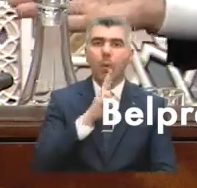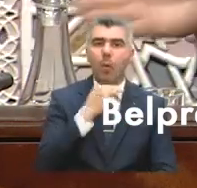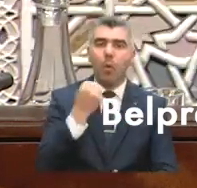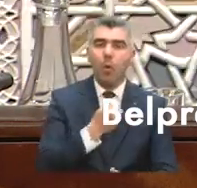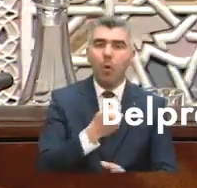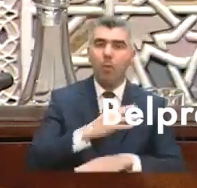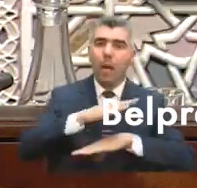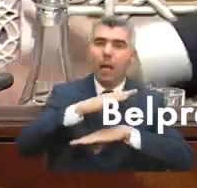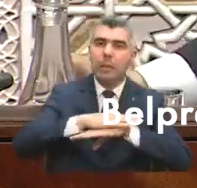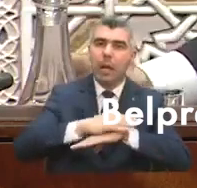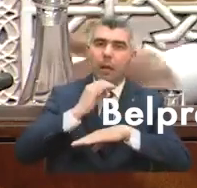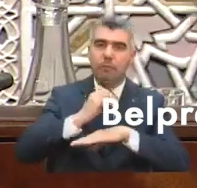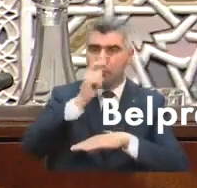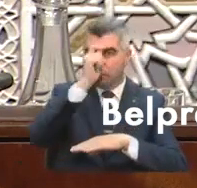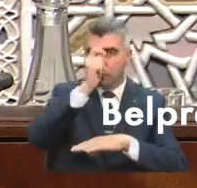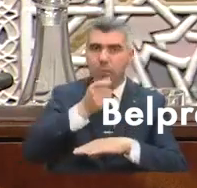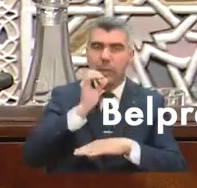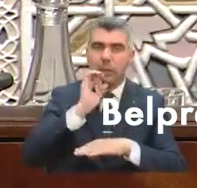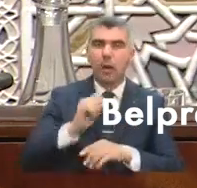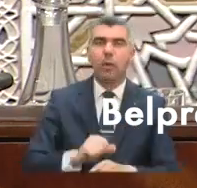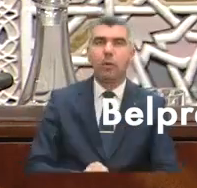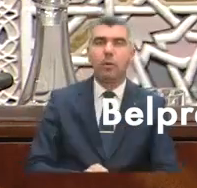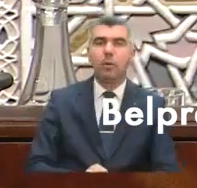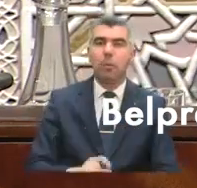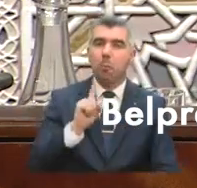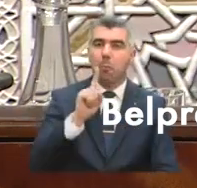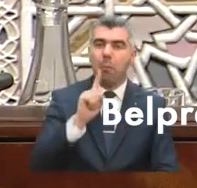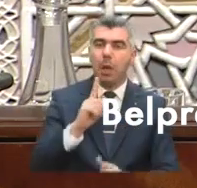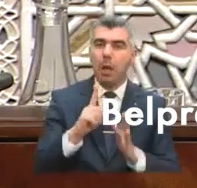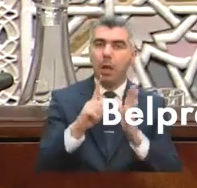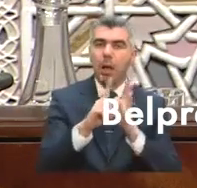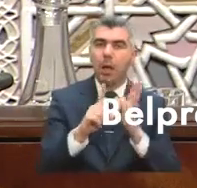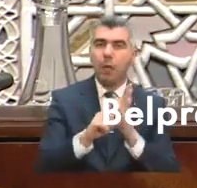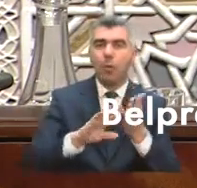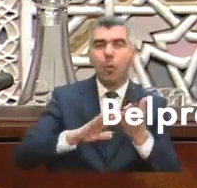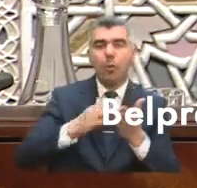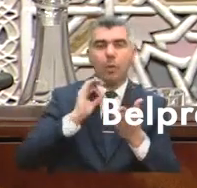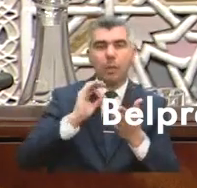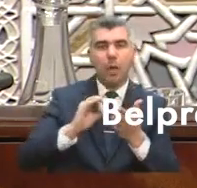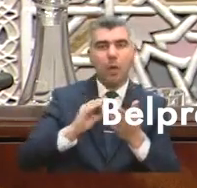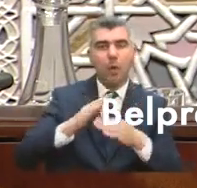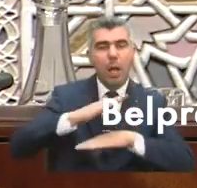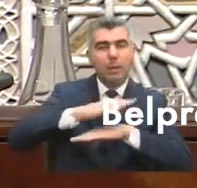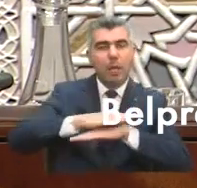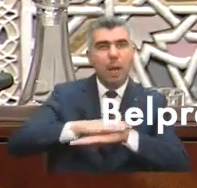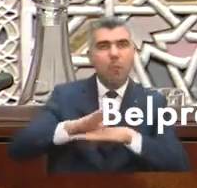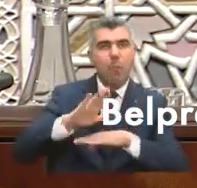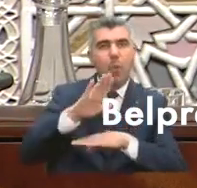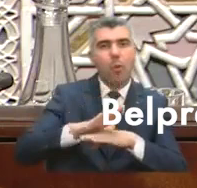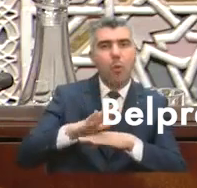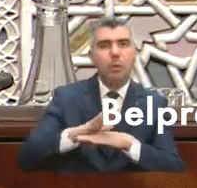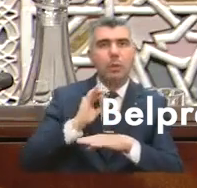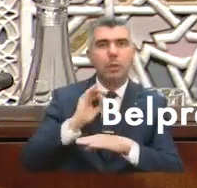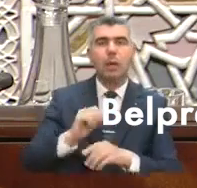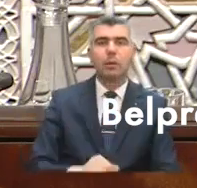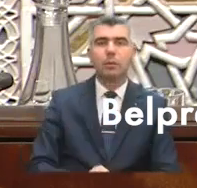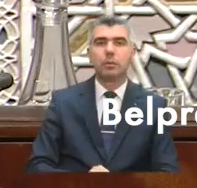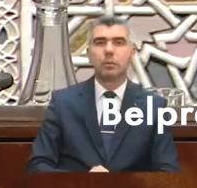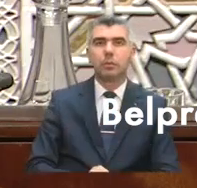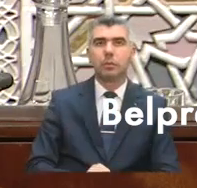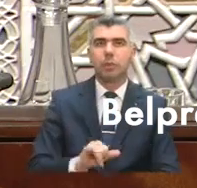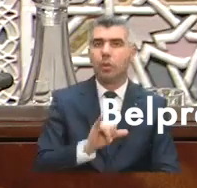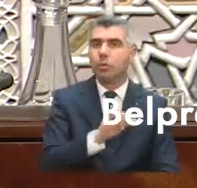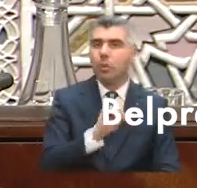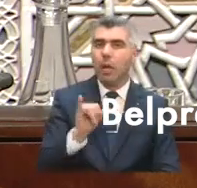نحترمها ونقدرها، ولكن القانون فوقها وفوقكم وفوقي. لن أقبل